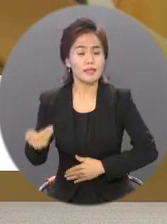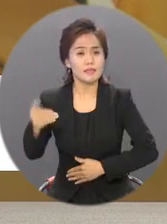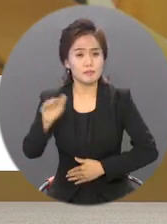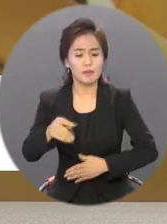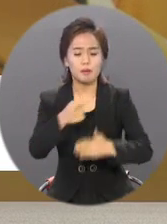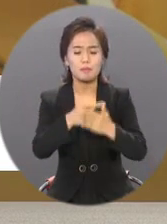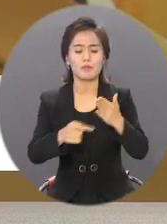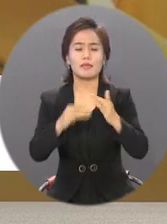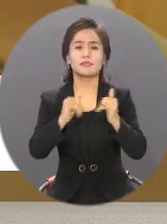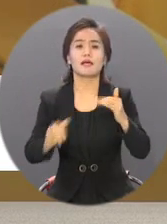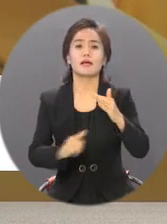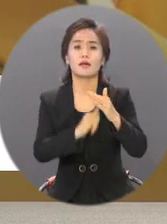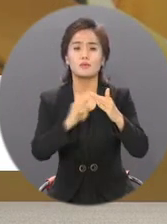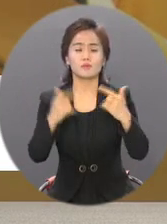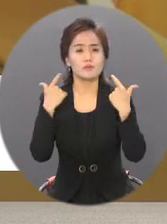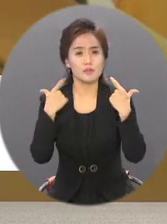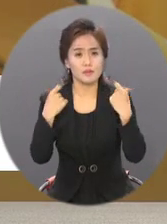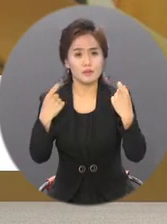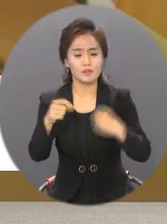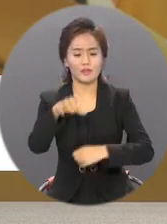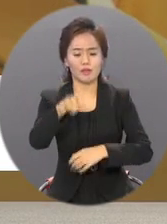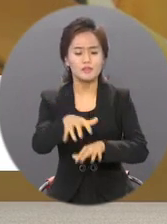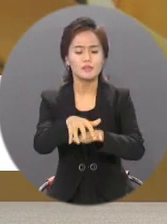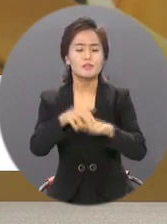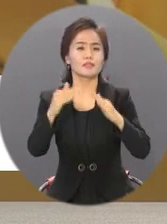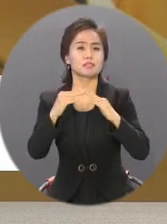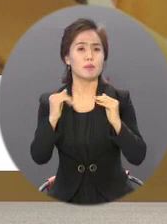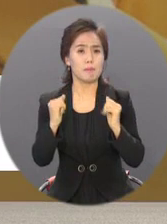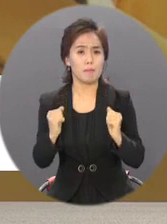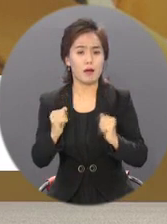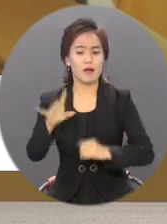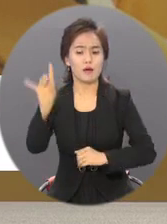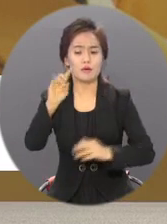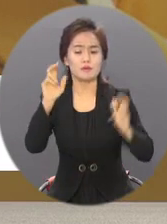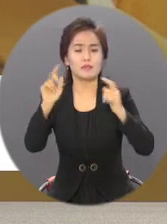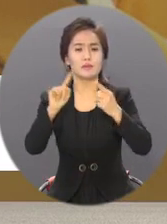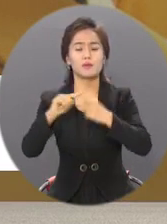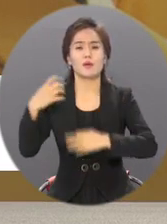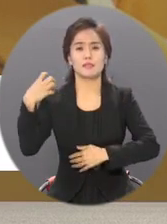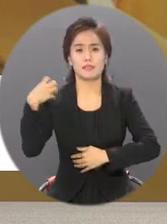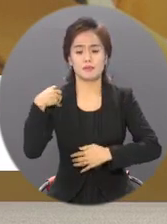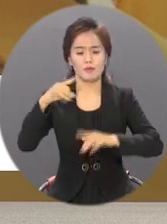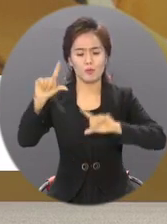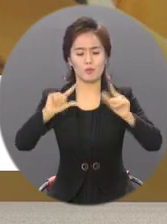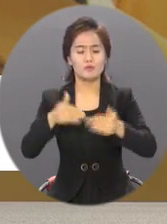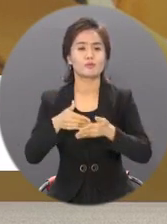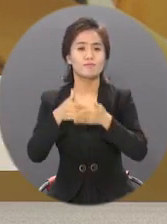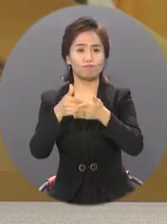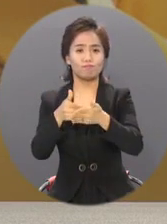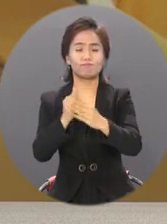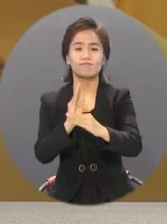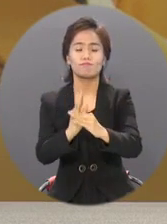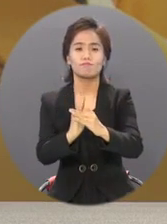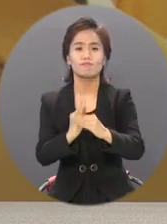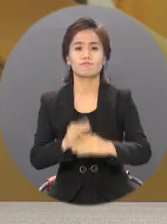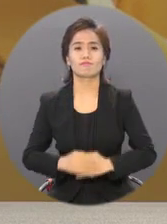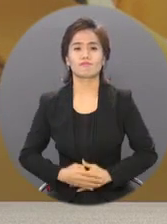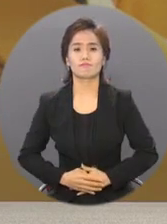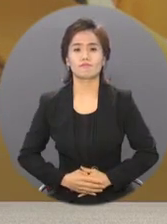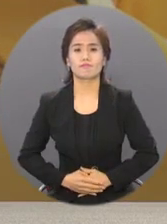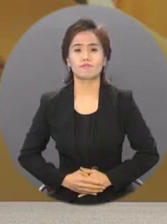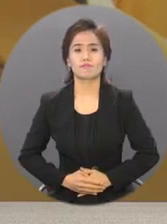하지만 피해자 가족들은 여전히 현장 텐트에 남아 현대산업개발의 책임 있는 자세를 촉구하고 있습니다 임지은